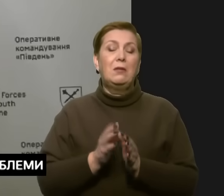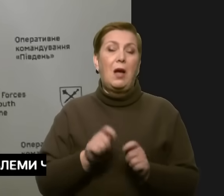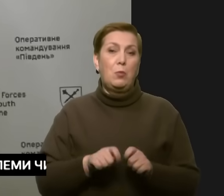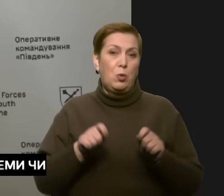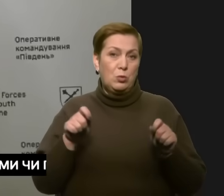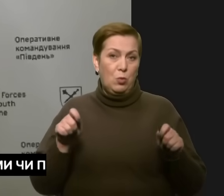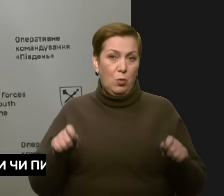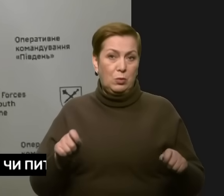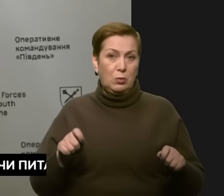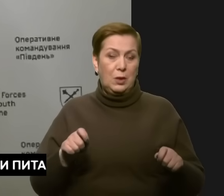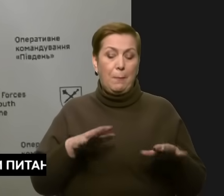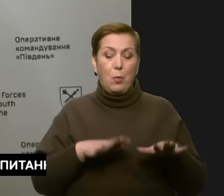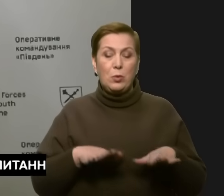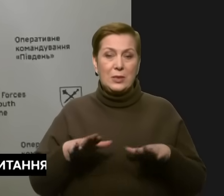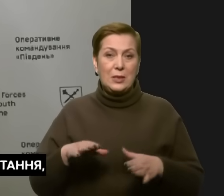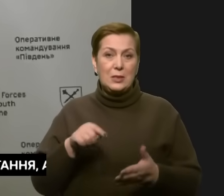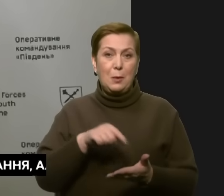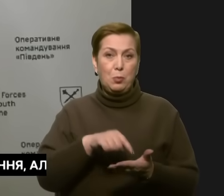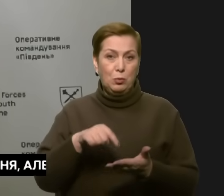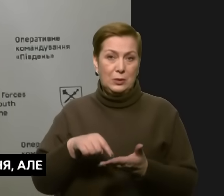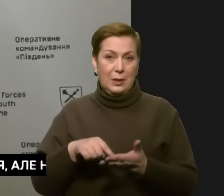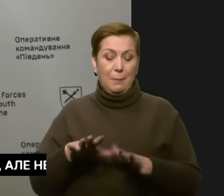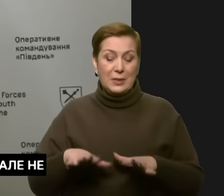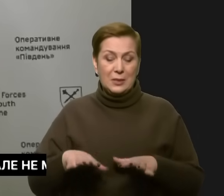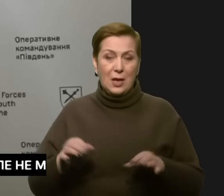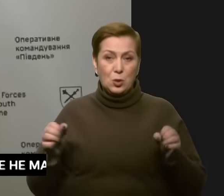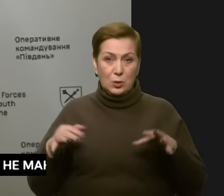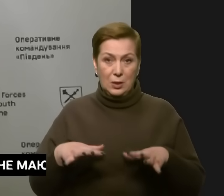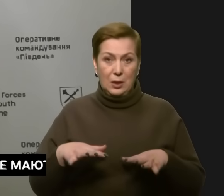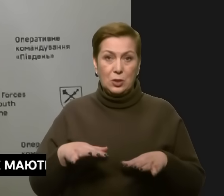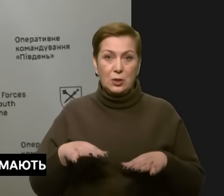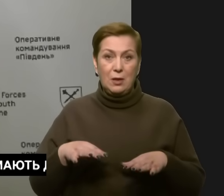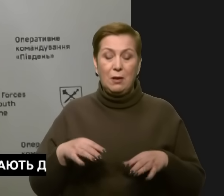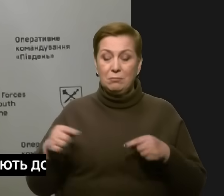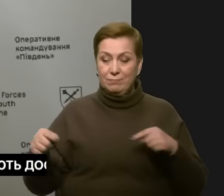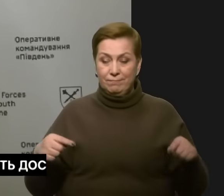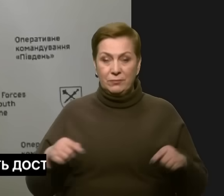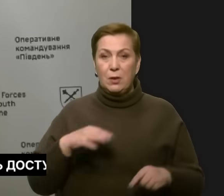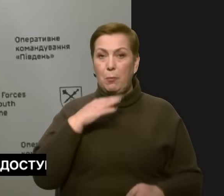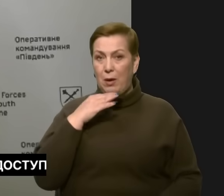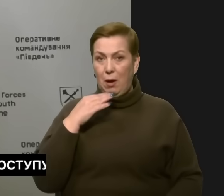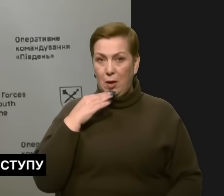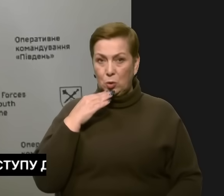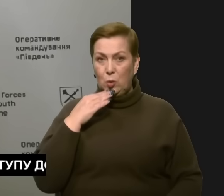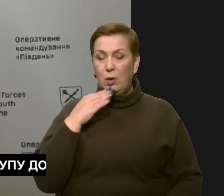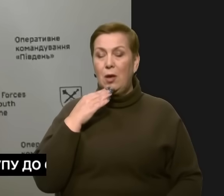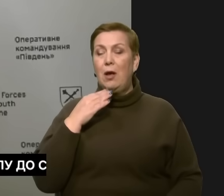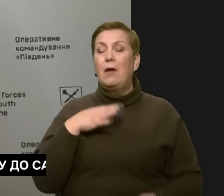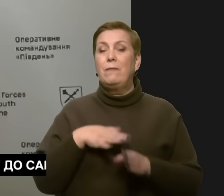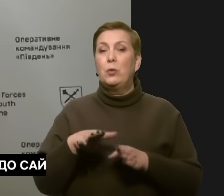і пунктів місць зосередження багато. Відбувається постійне